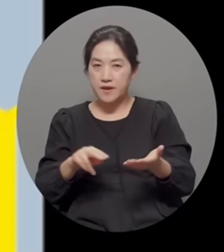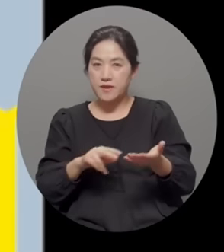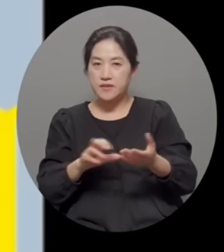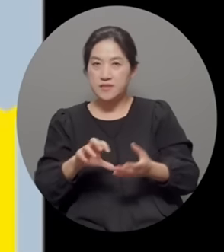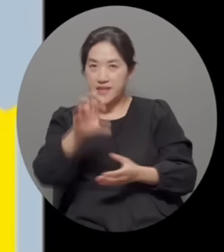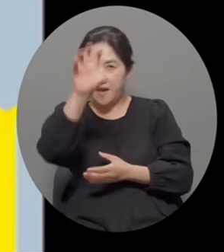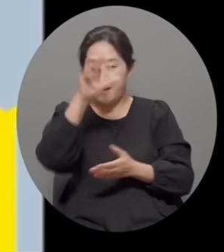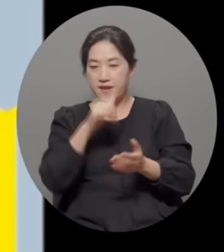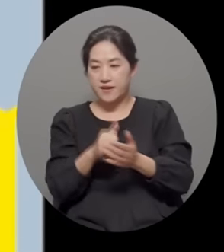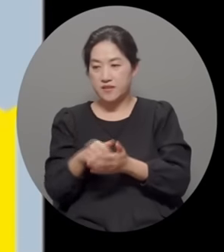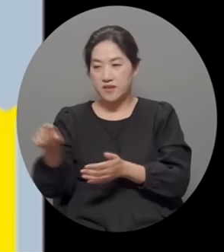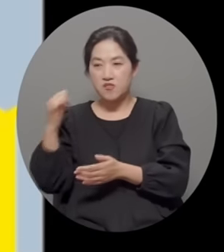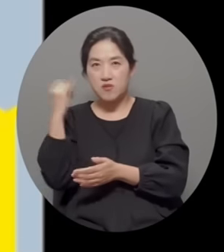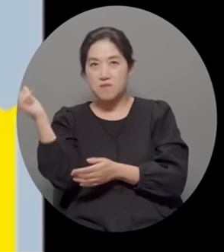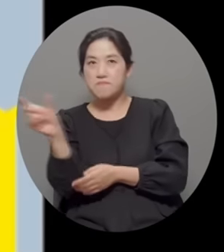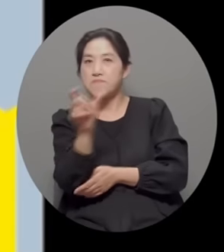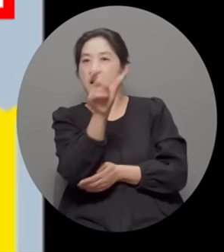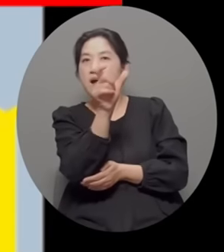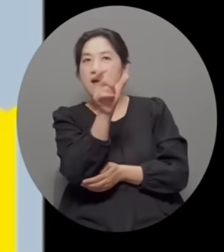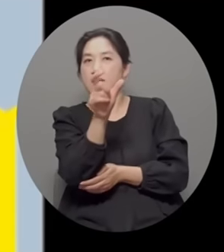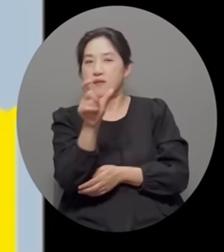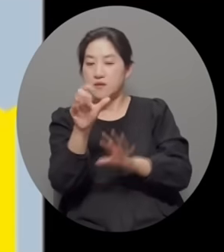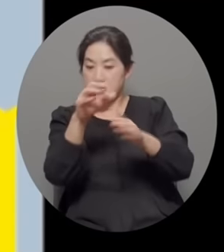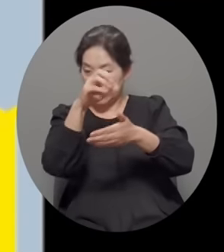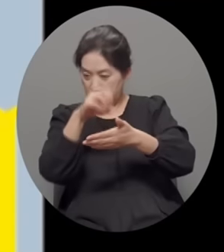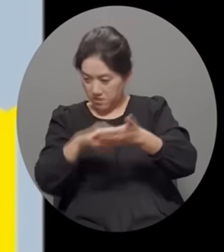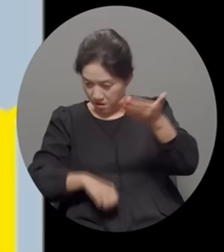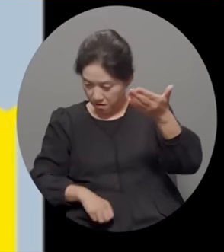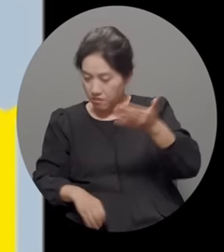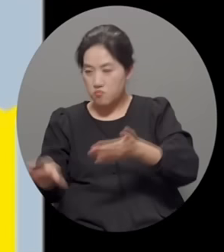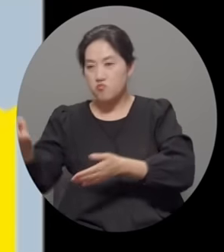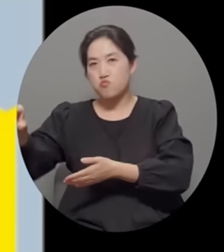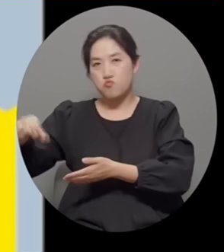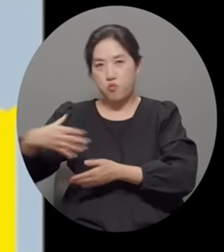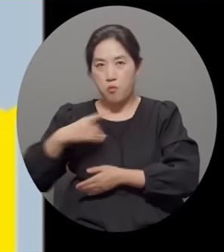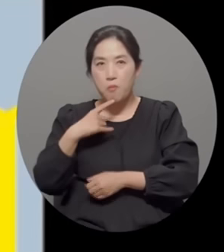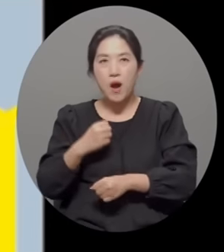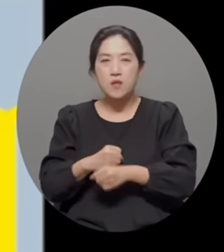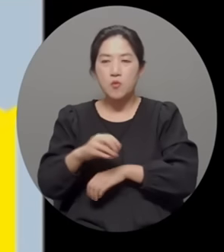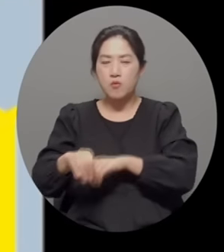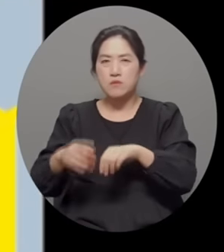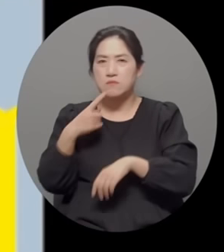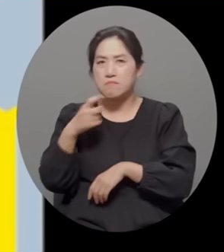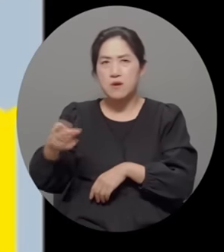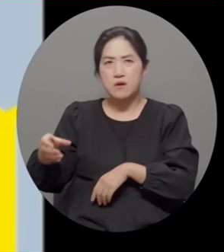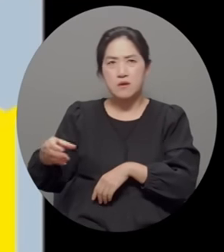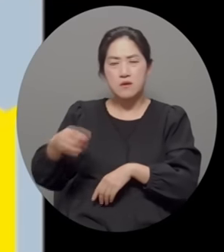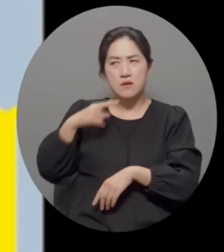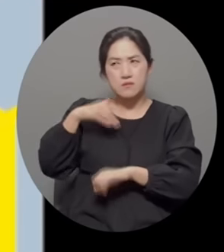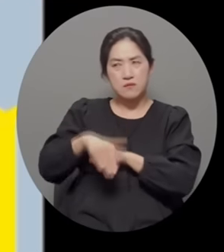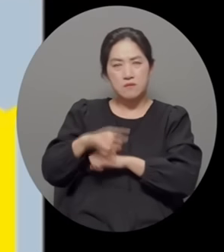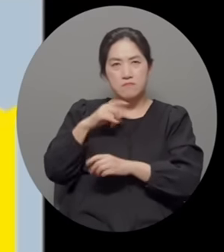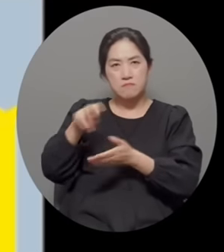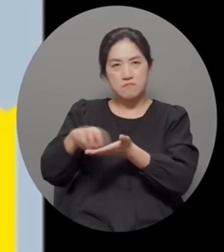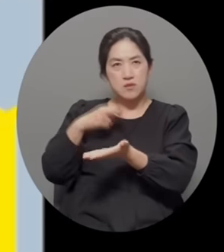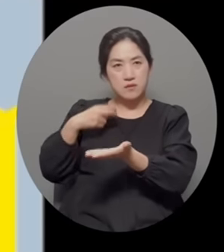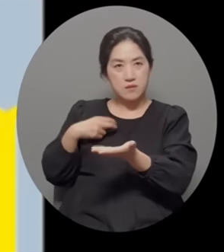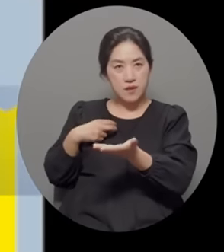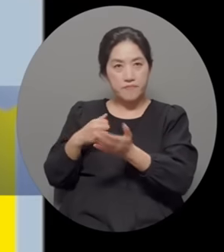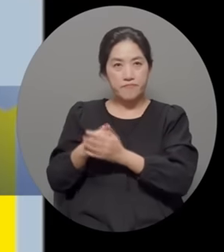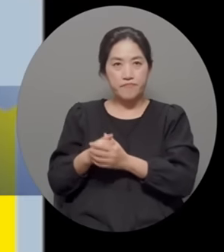판매자 연락처를 올렸더니 글을 내려야 돈을 돌려주겠다며 오히려 협박하는 듯한 메시지가 왔습니다.